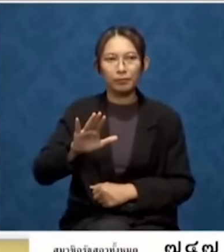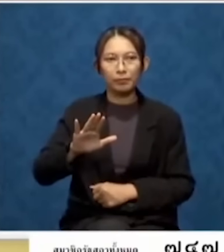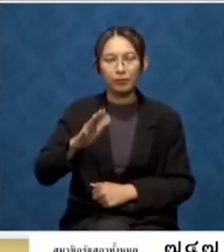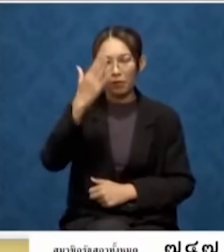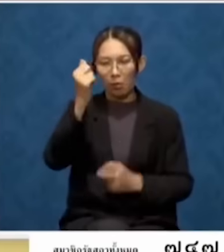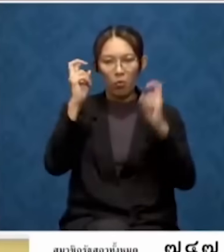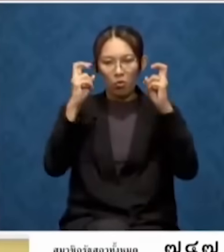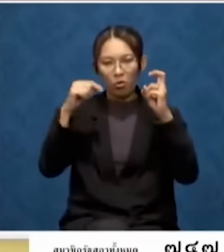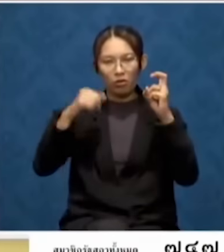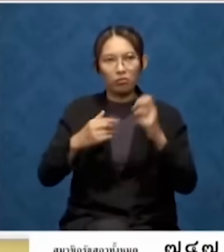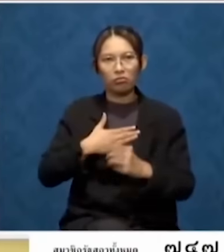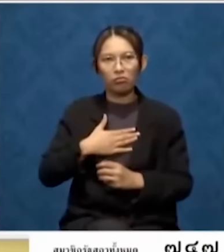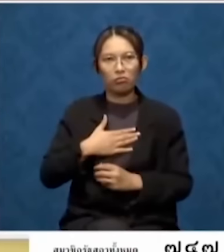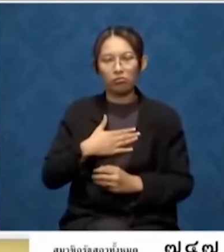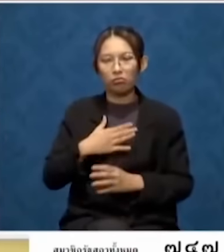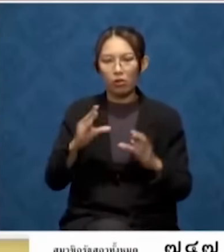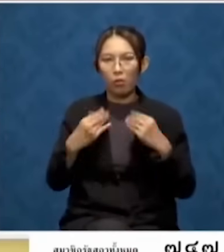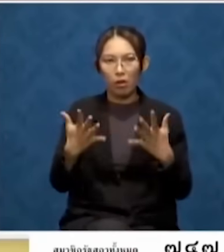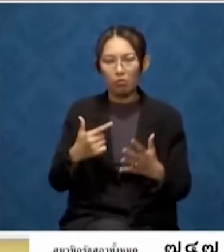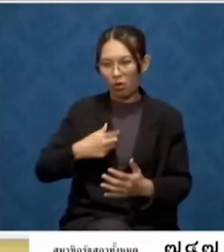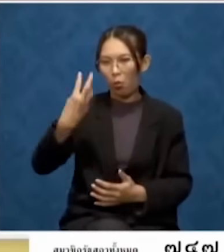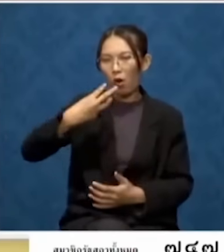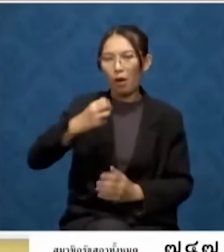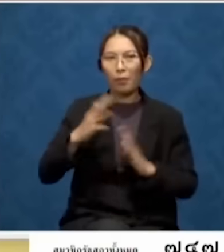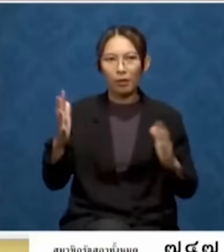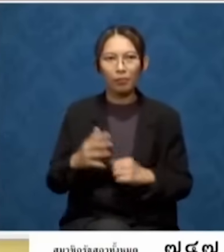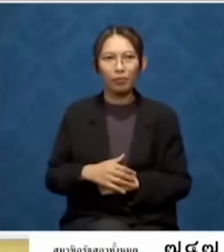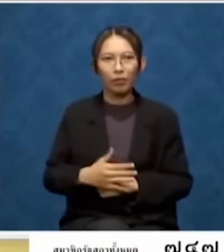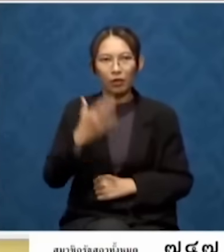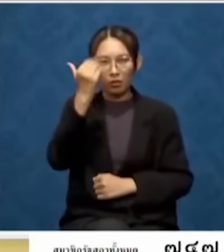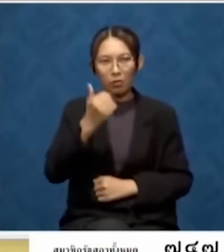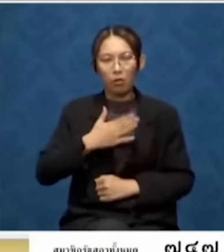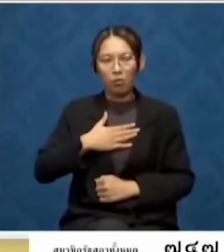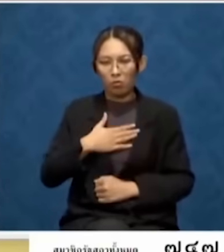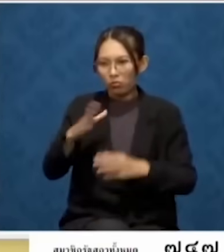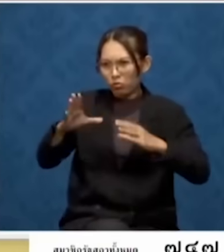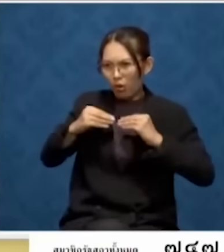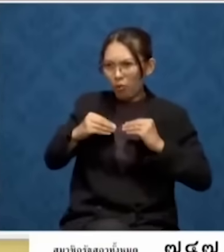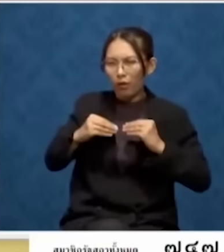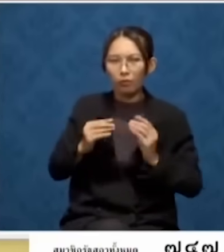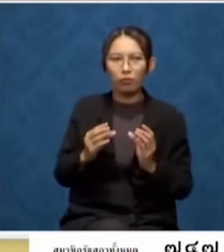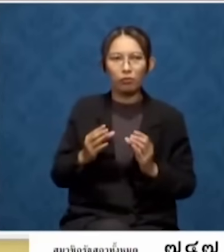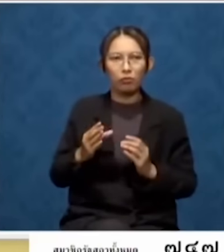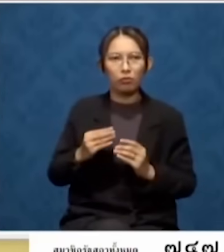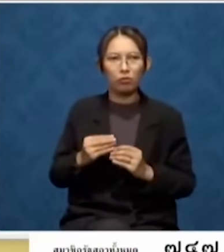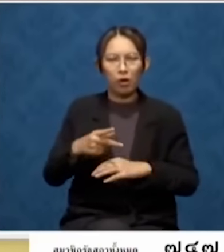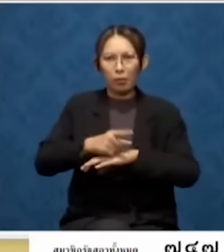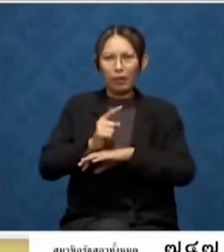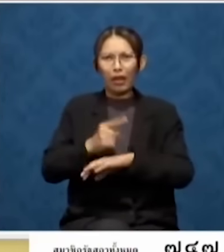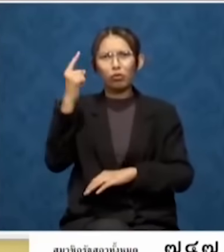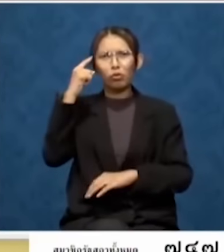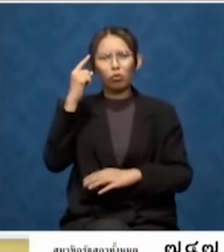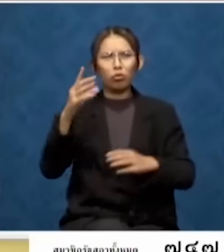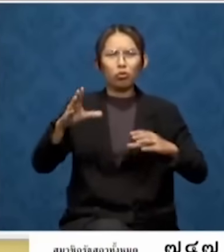ประเด็นนี้ผมไม่อนุญาตเพราะคุณกล่าวหาผมรุนแรงว่าผมเห็นรู้เห็นเป็นใจประธานรู้เห็นเป็นใ